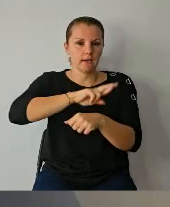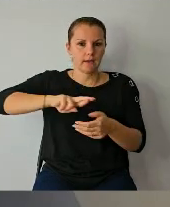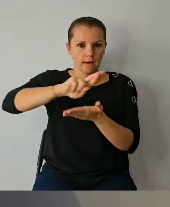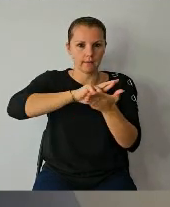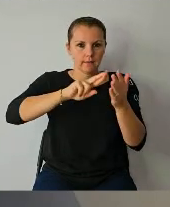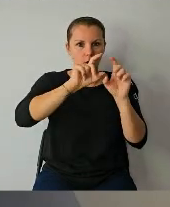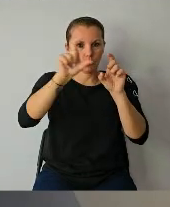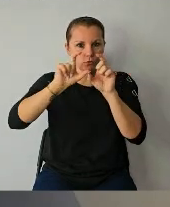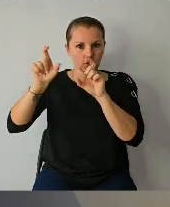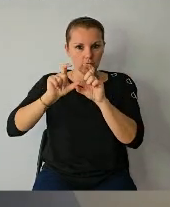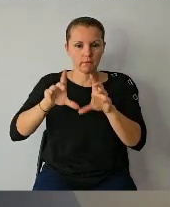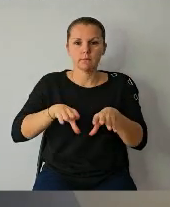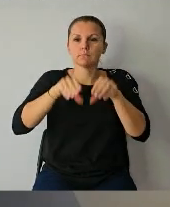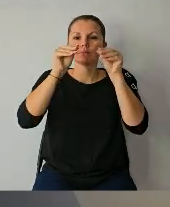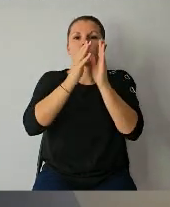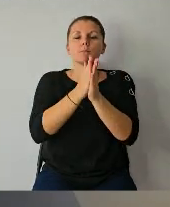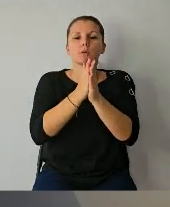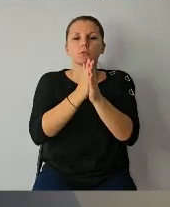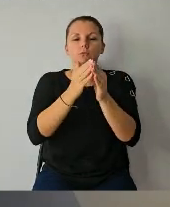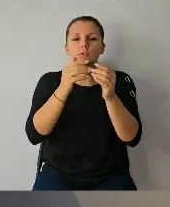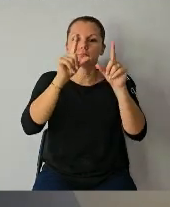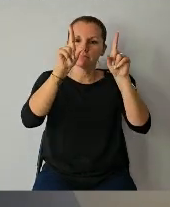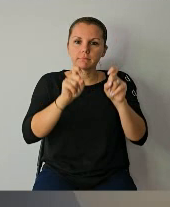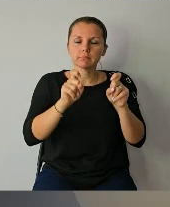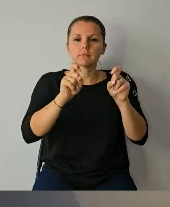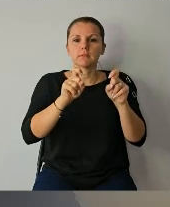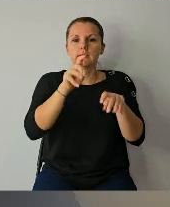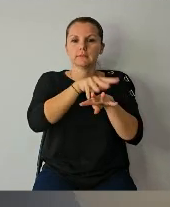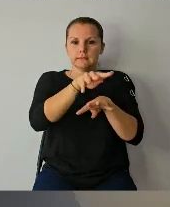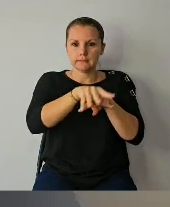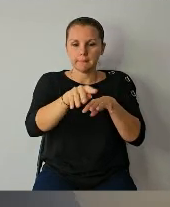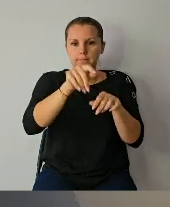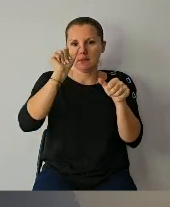Państwo, na wstępie proszę o uruchomienie systemu i sprawdzimy sobie kworum.